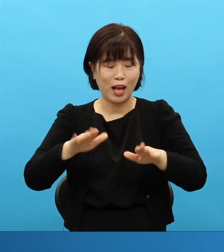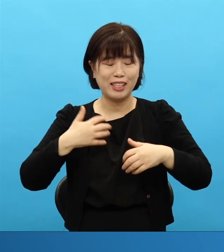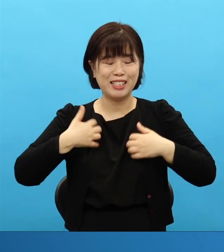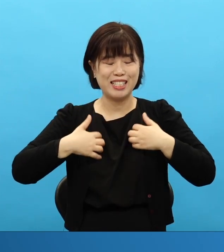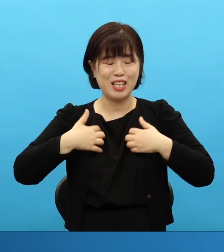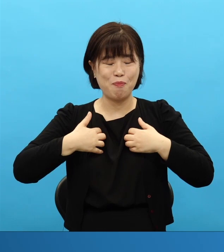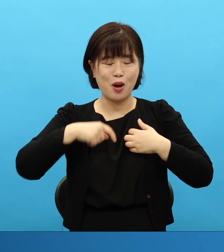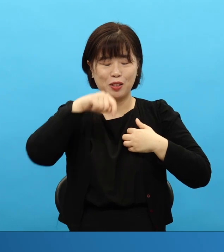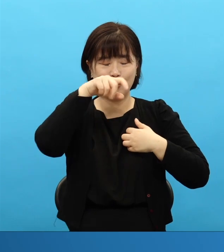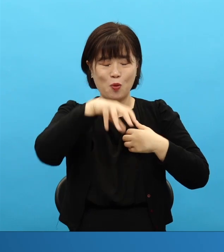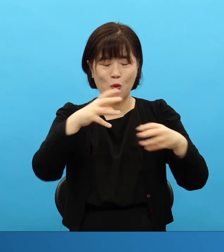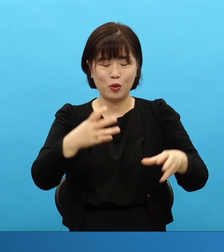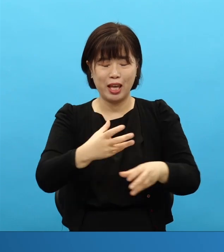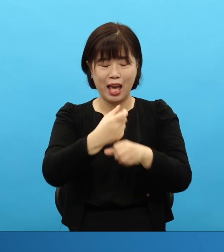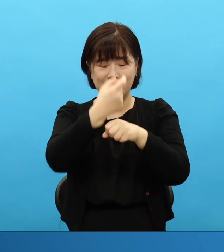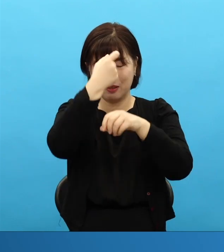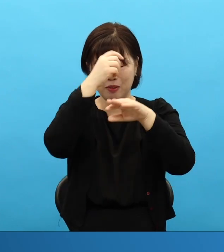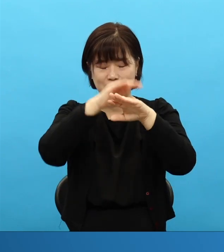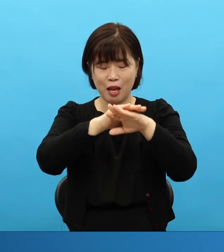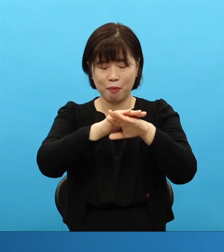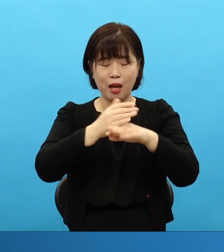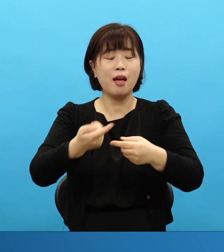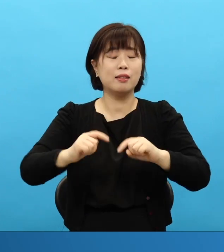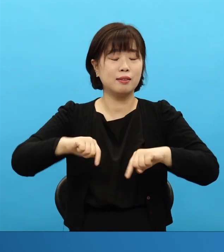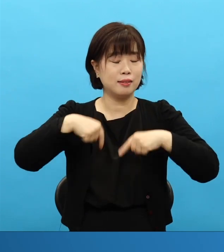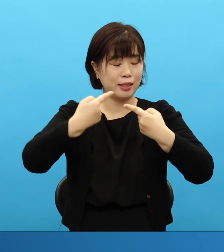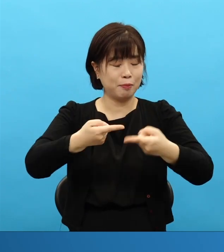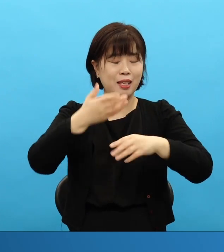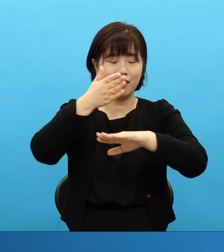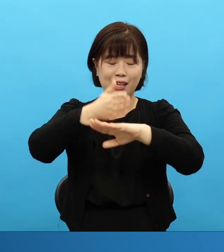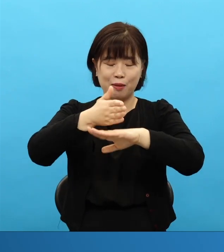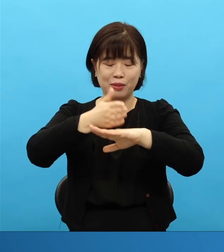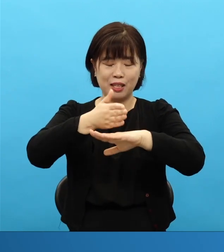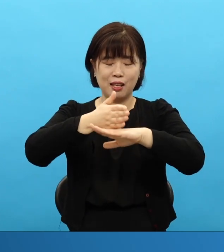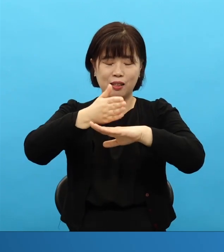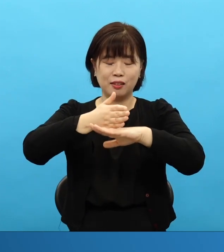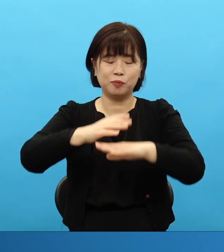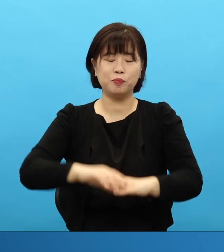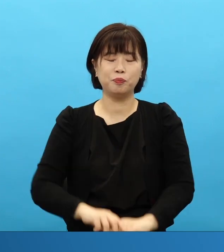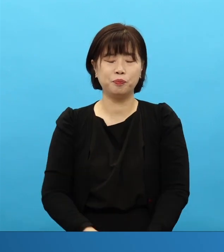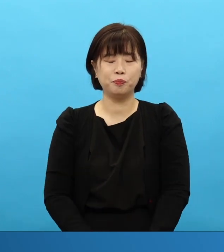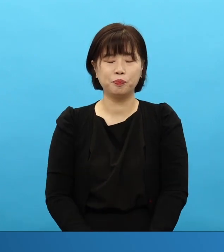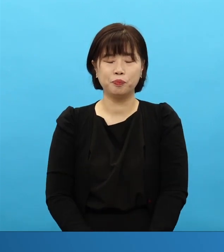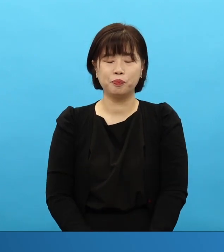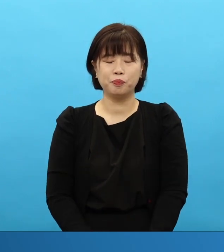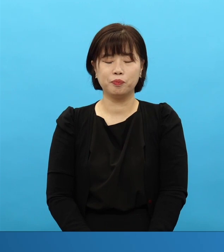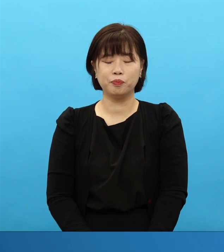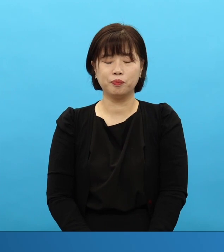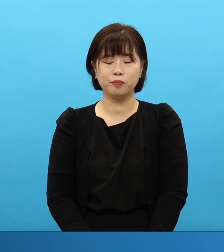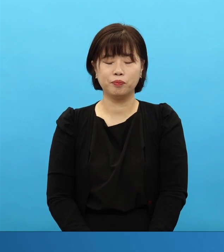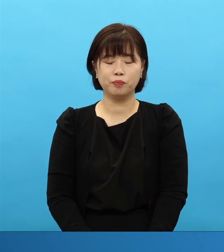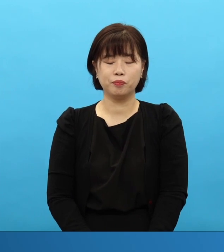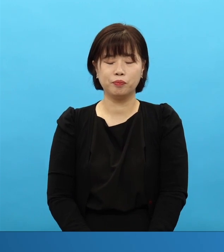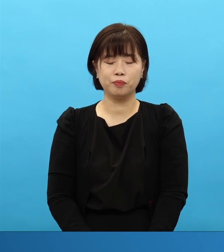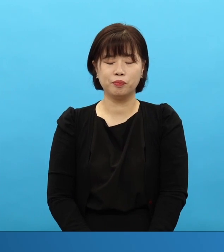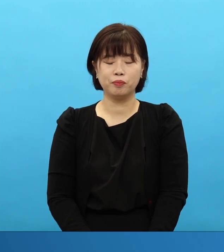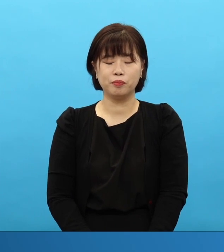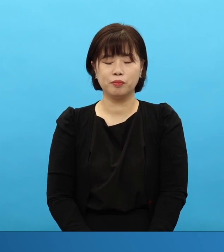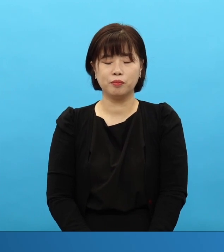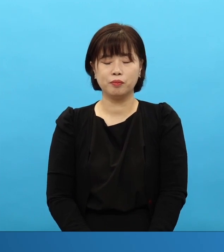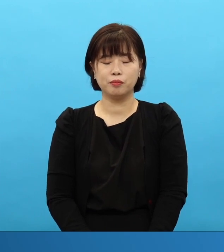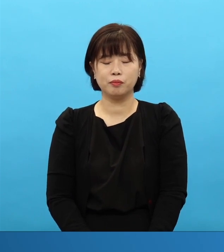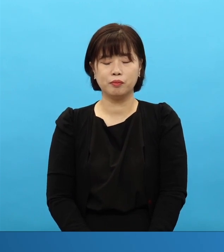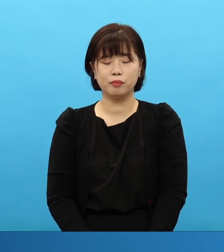해주셔서 감사해요. God, in this age where the gospel is disappearing, where churches are closing their doors, you called us as the spiritual summit and watchmen of your